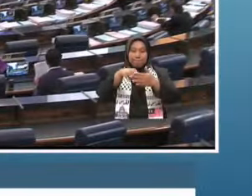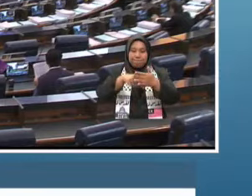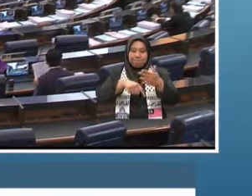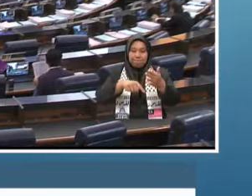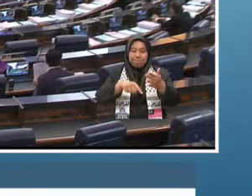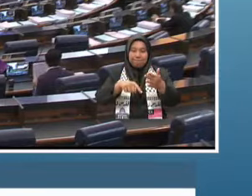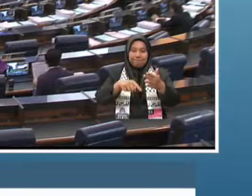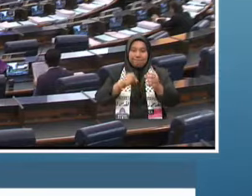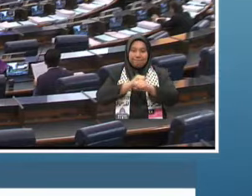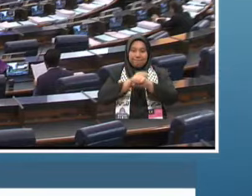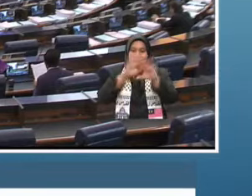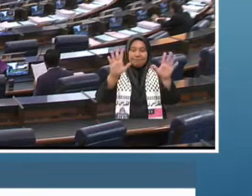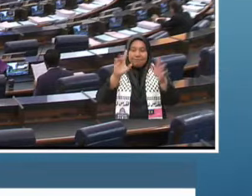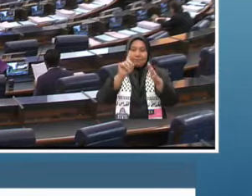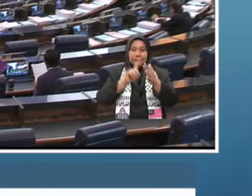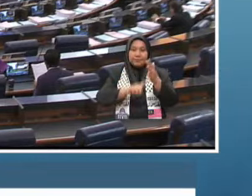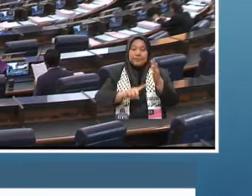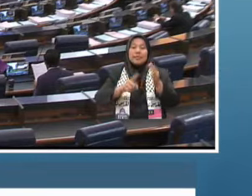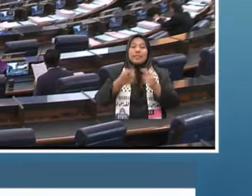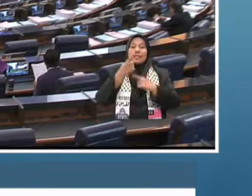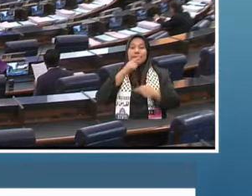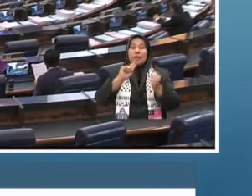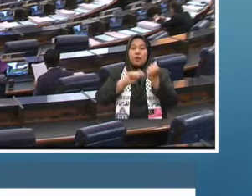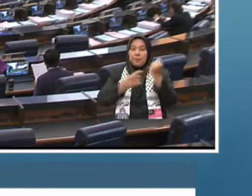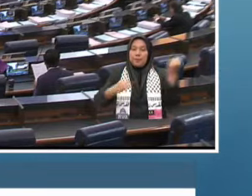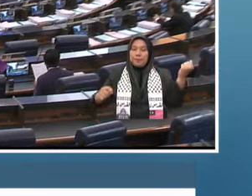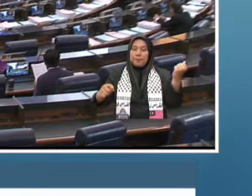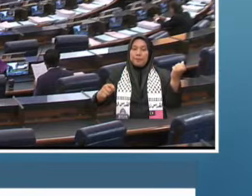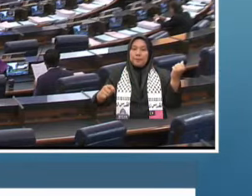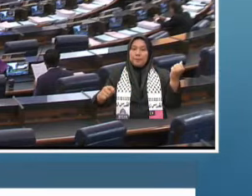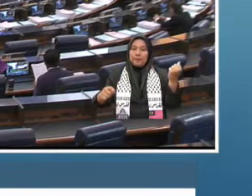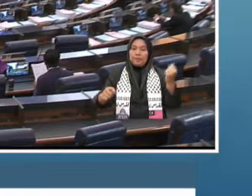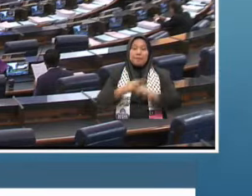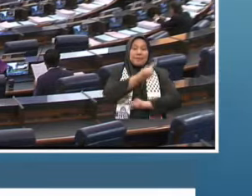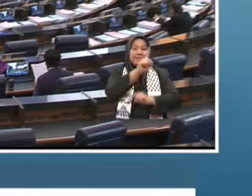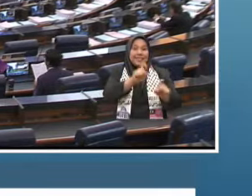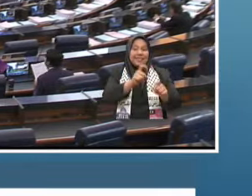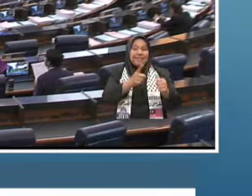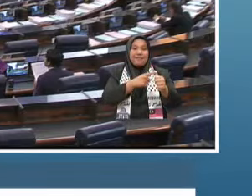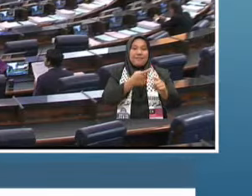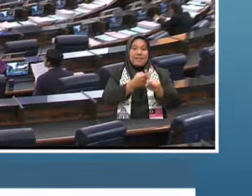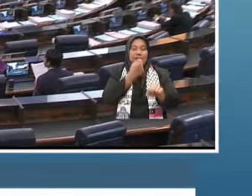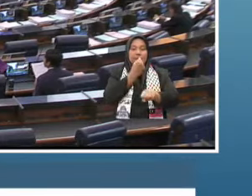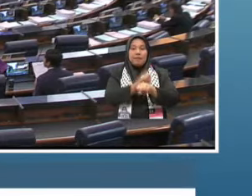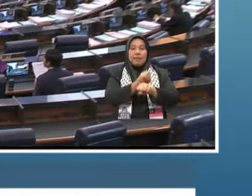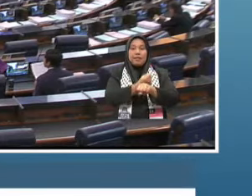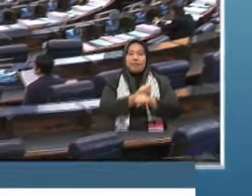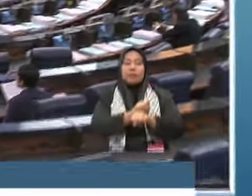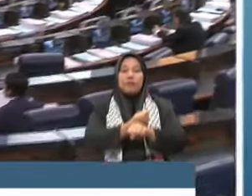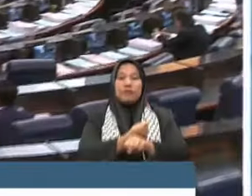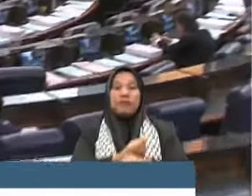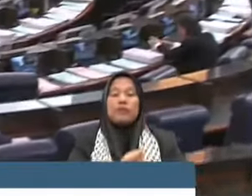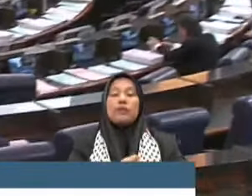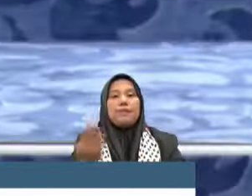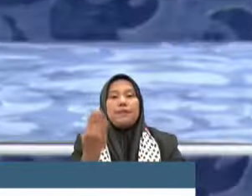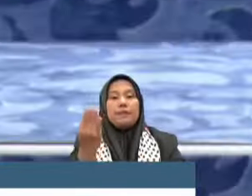termasuk iklan di media sosial dan media massa serta pemasangan papan iklan luar.